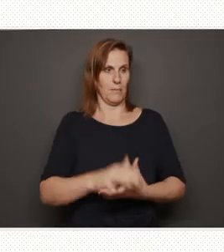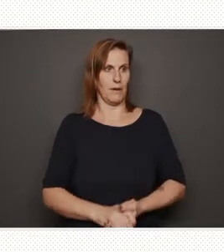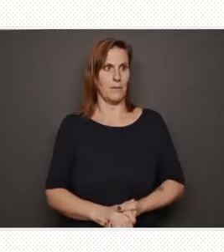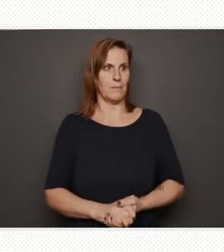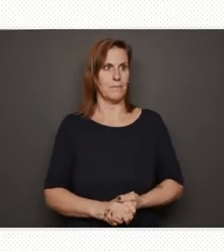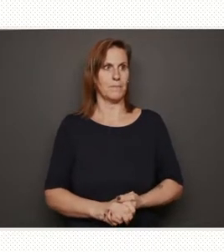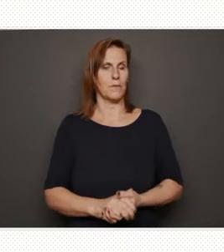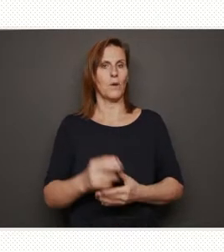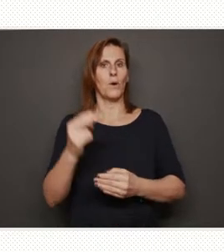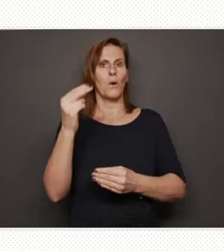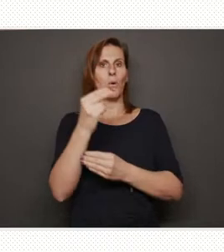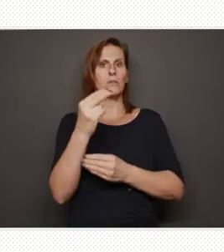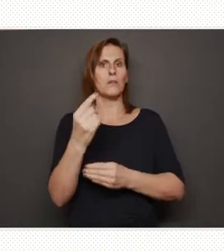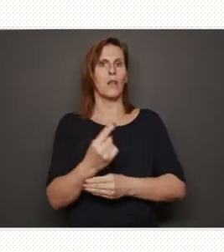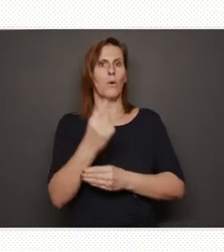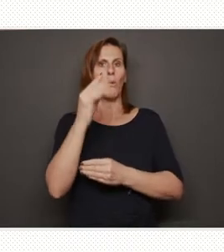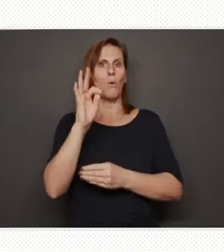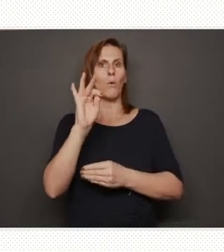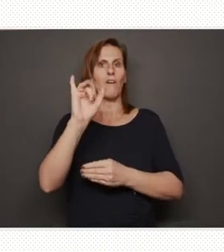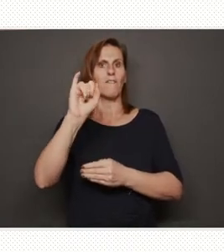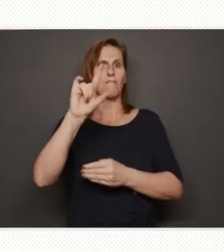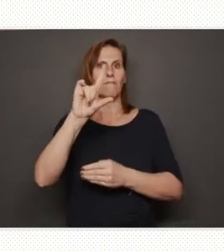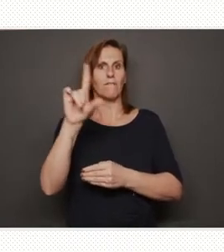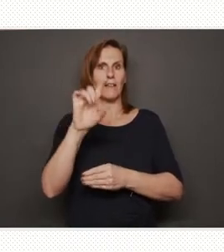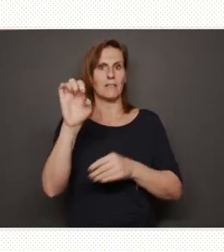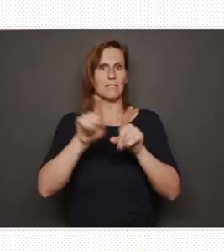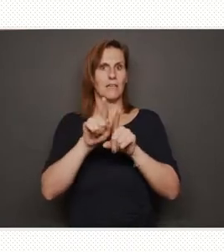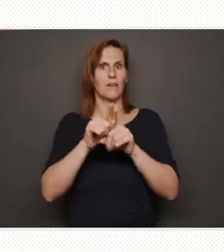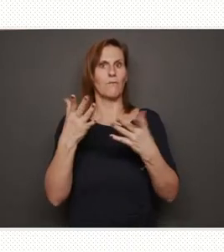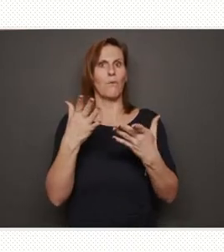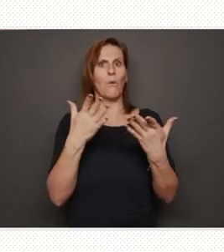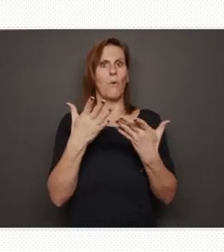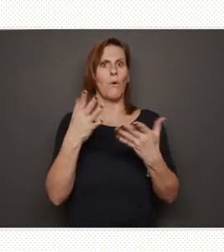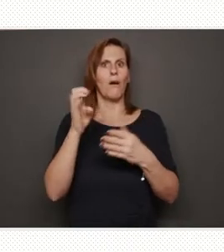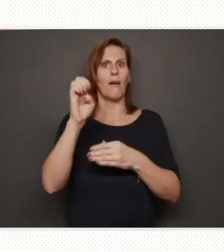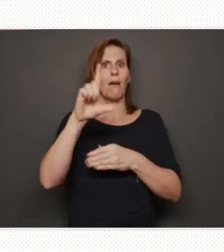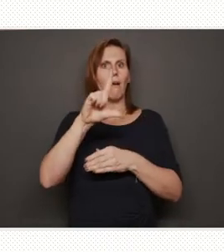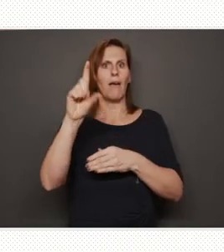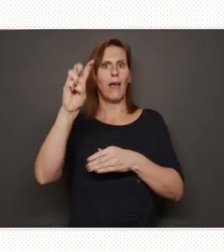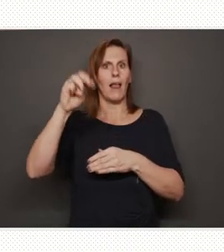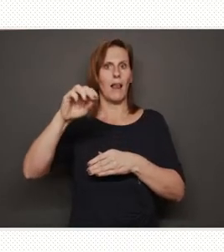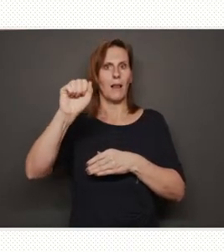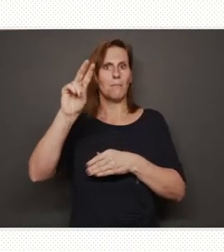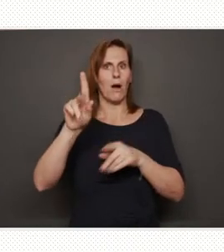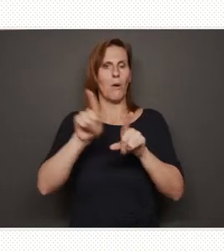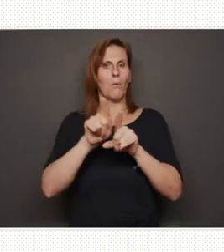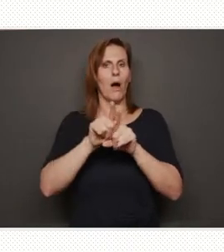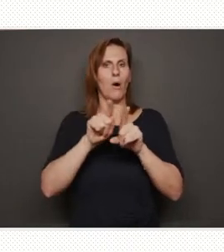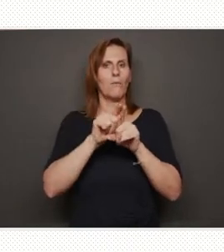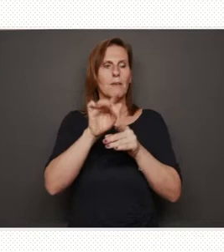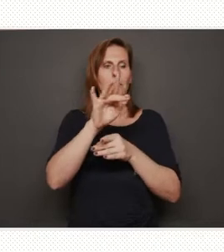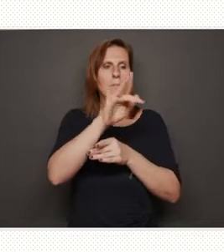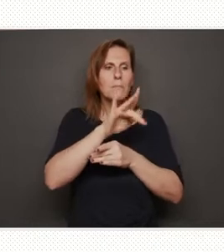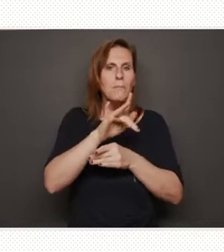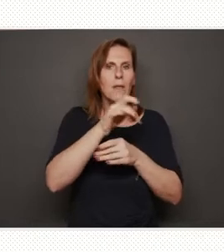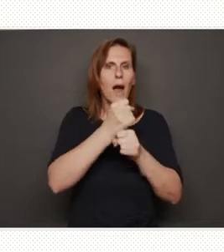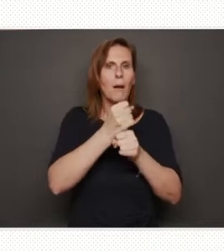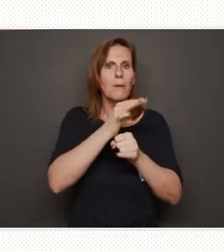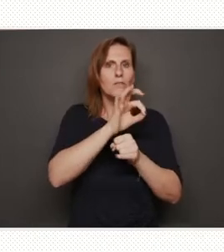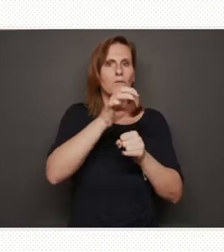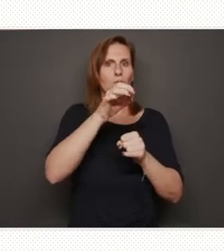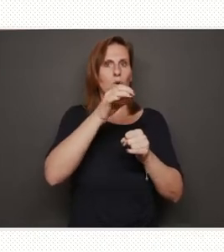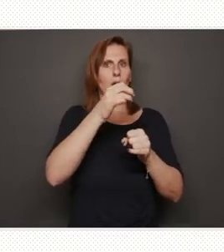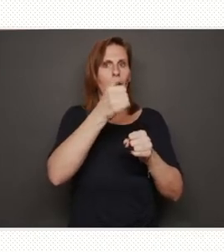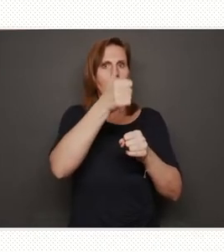Dem Hotel Hochfilzen Elmau ist es erfolgreich gelungen, einen Nischenarbeitsplatz für eine Mitarbeiterin mit Behinderungen